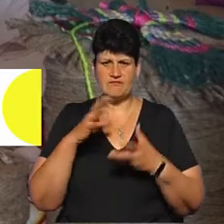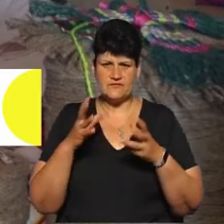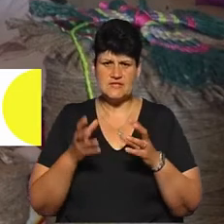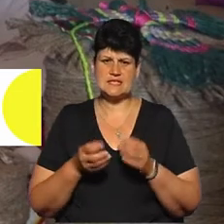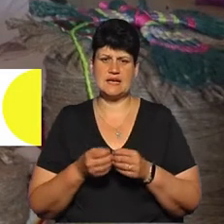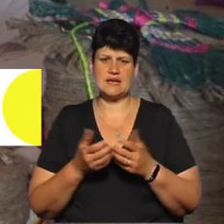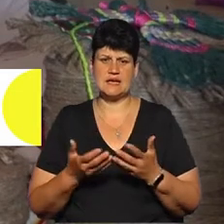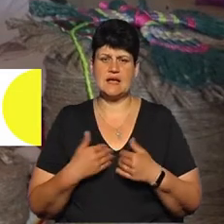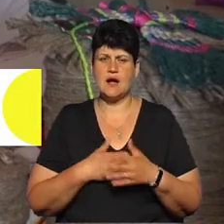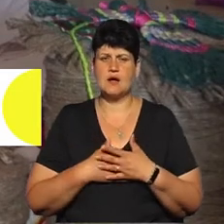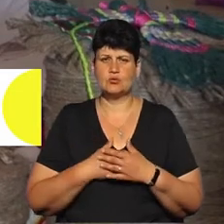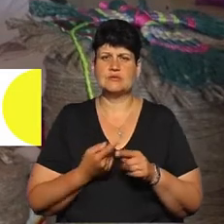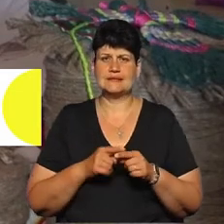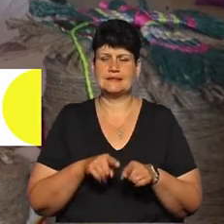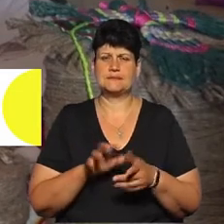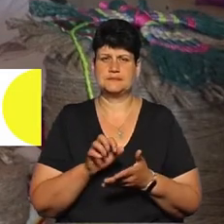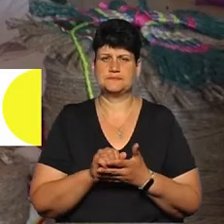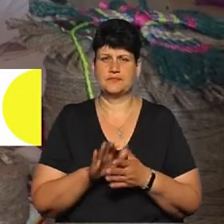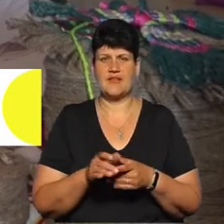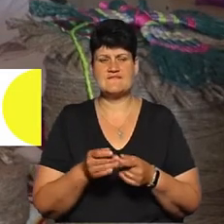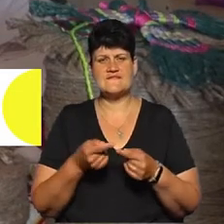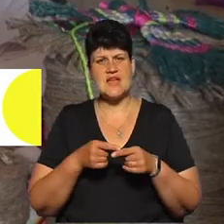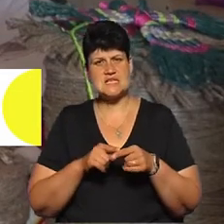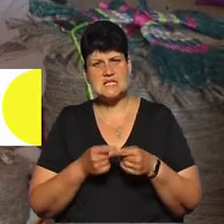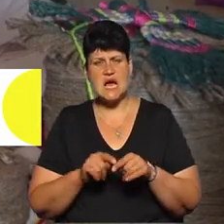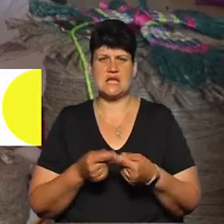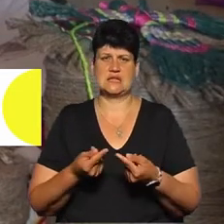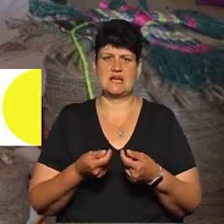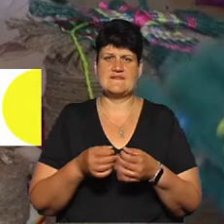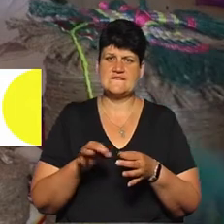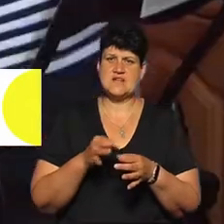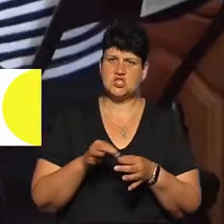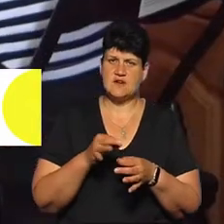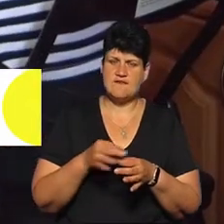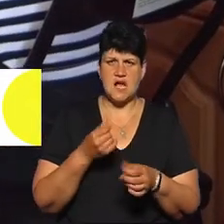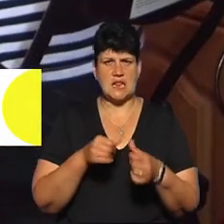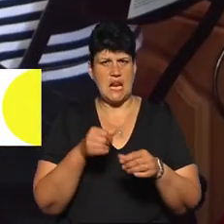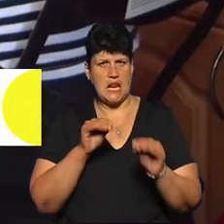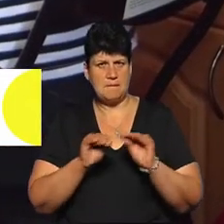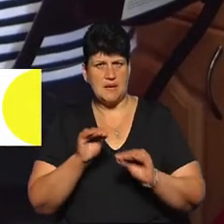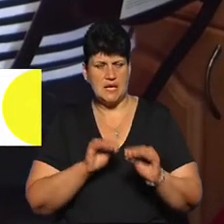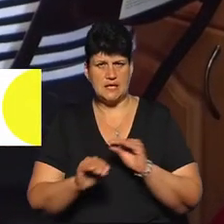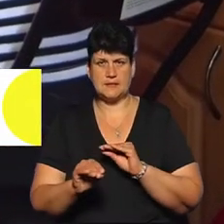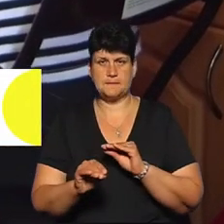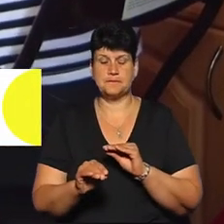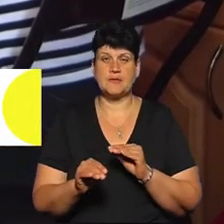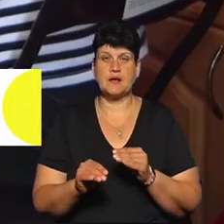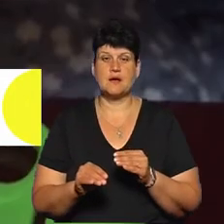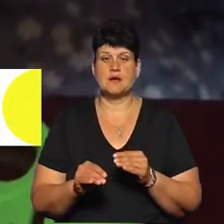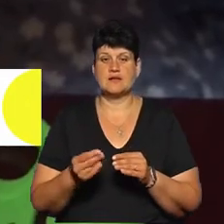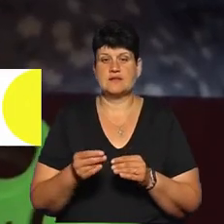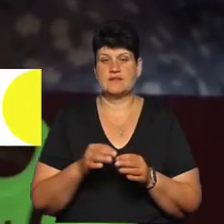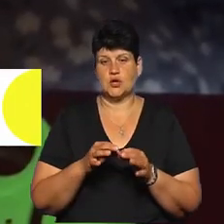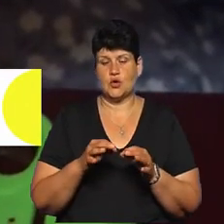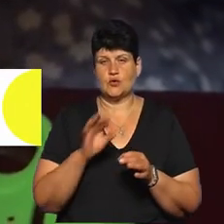я люблю таким займатися. В'язати, щось вишивати, ліпити, тулити, якось так. Як основу для ляльок використовують